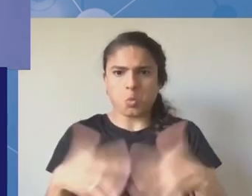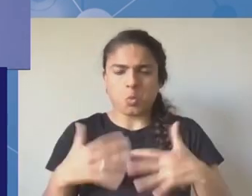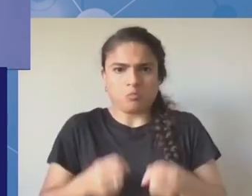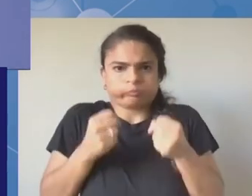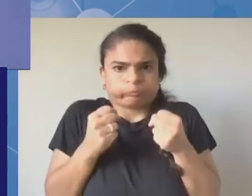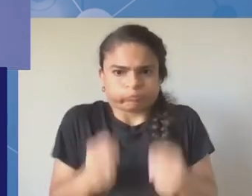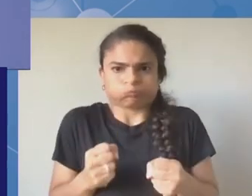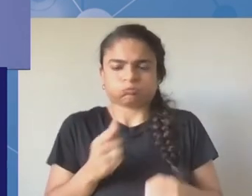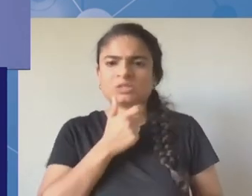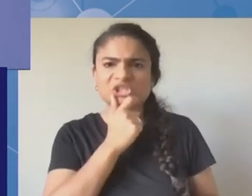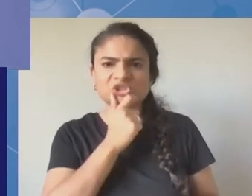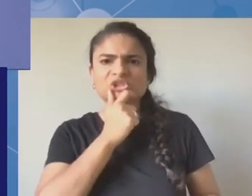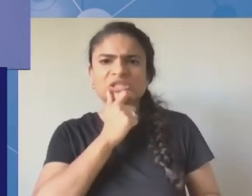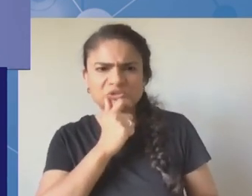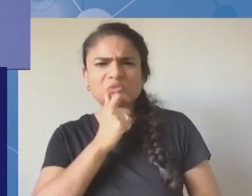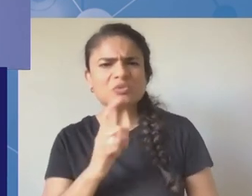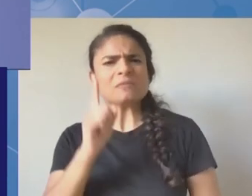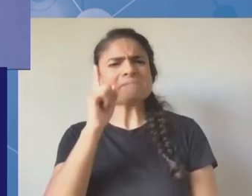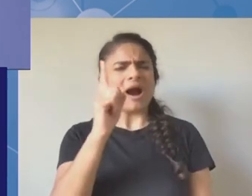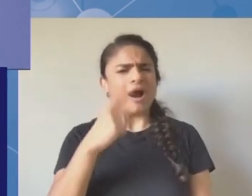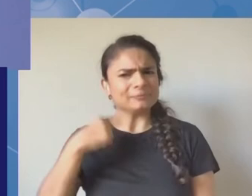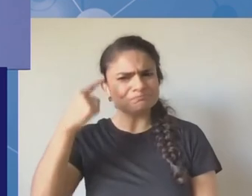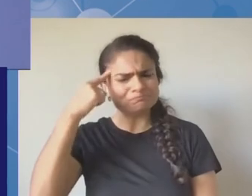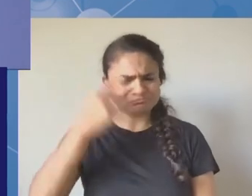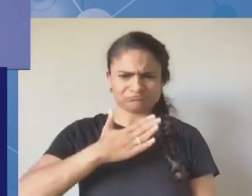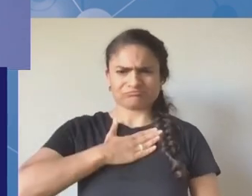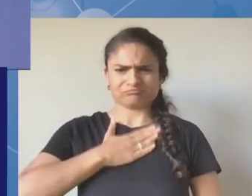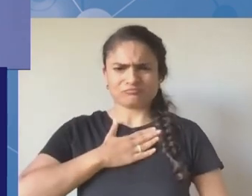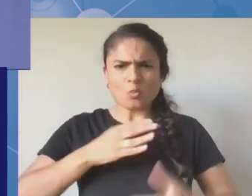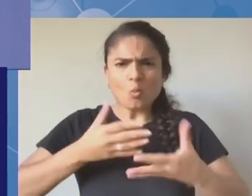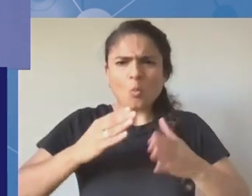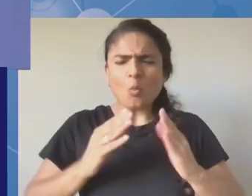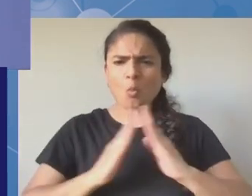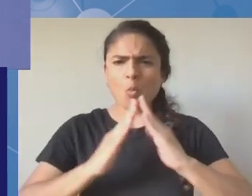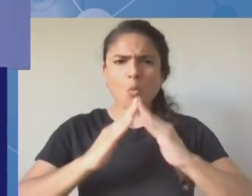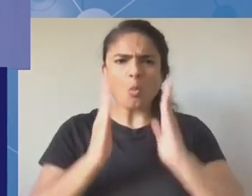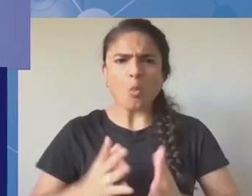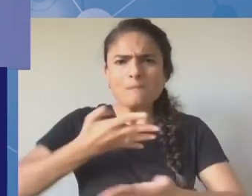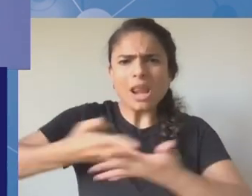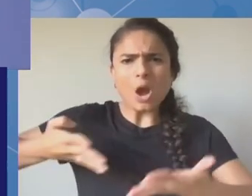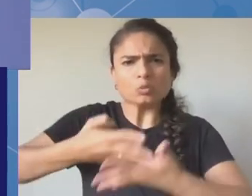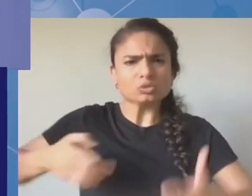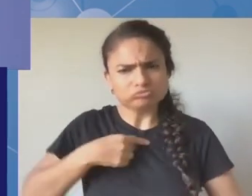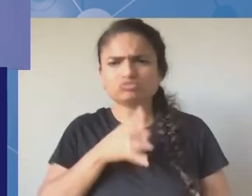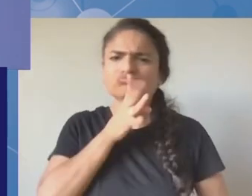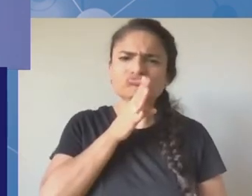على هذه الناحية اللغوية تم الإشارة إليها، والآن سأعود إلى الإنجليزية.